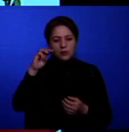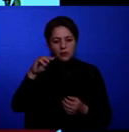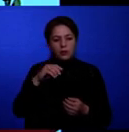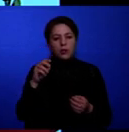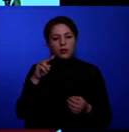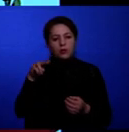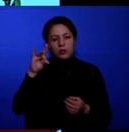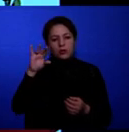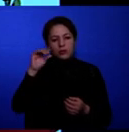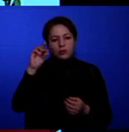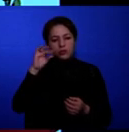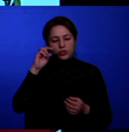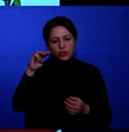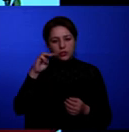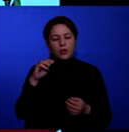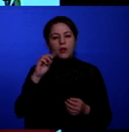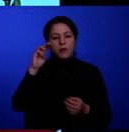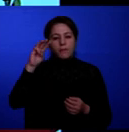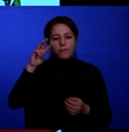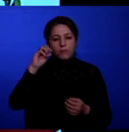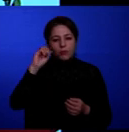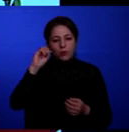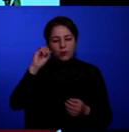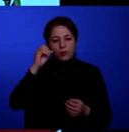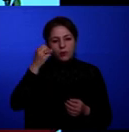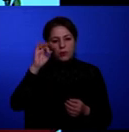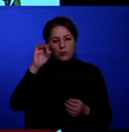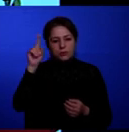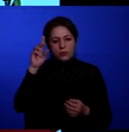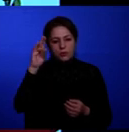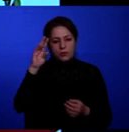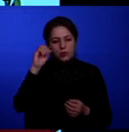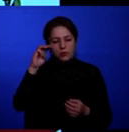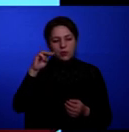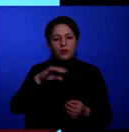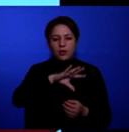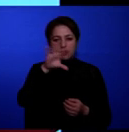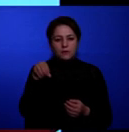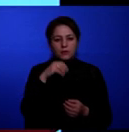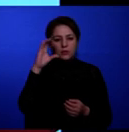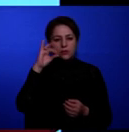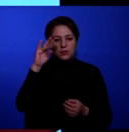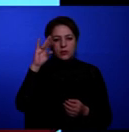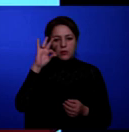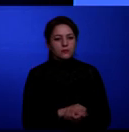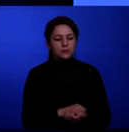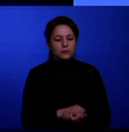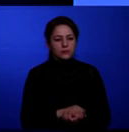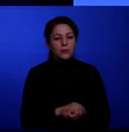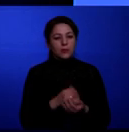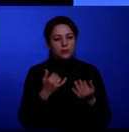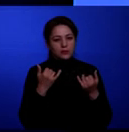стынет и мерзнет являются синонимами молодцы ребятки а